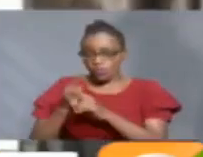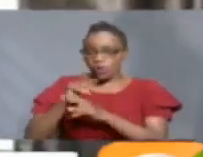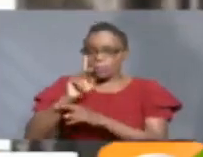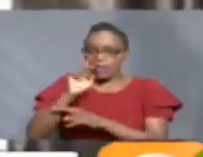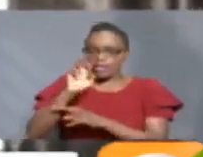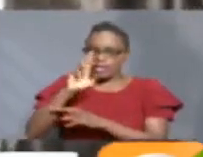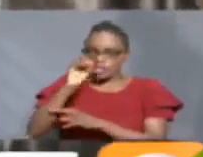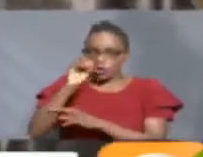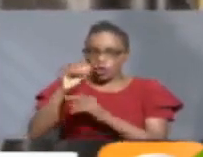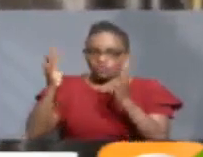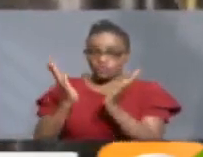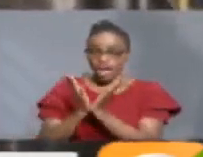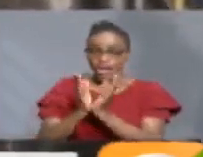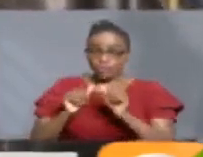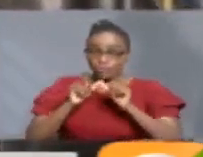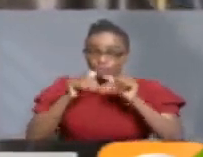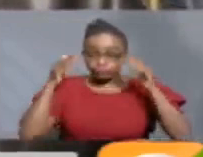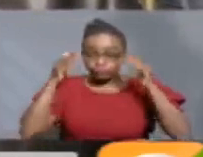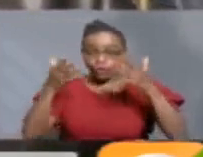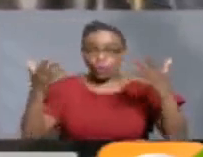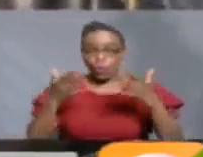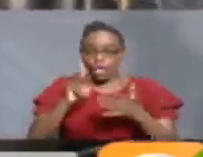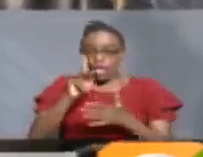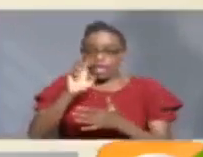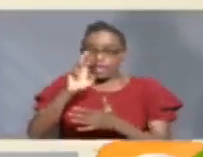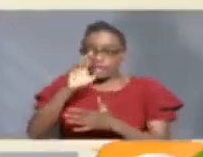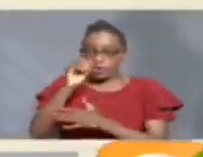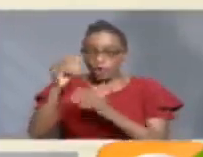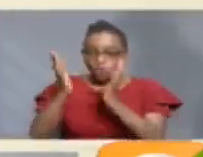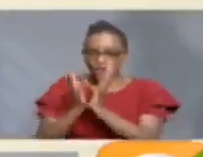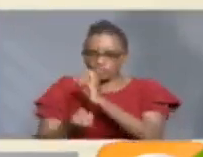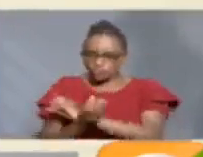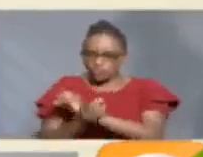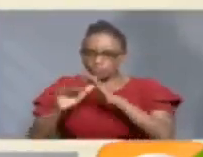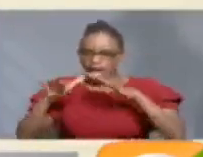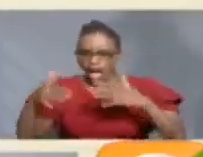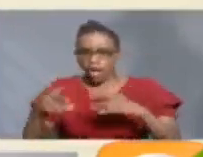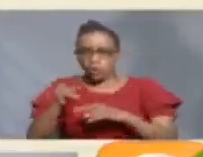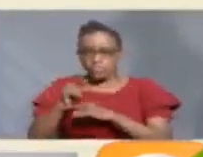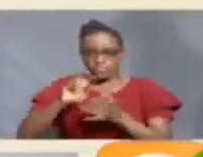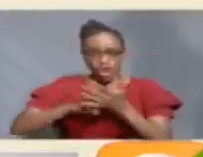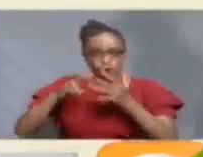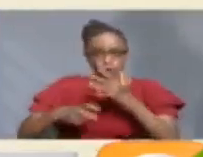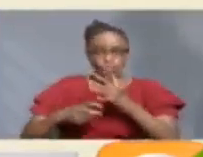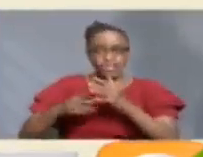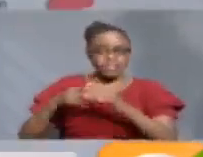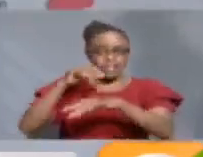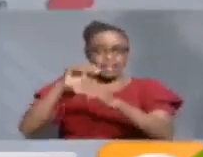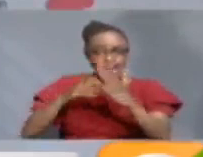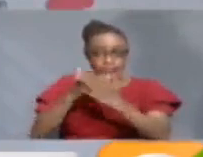Valley. Uchunguzi sasa ukielekezwa kwa shirika la Kerio Valley kuelezea ni vipi kandarasi hiyo